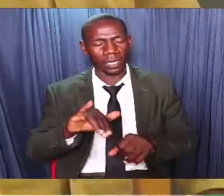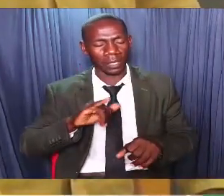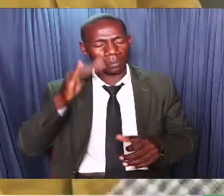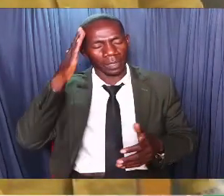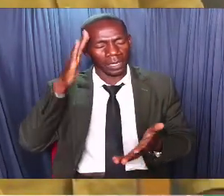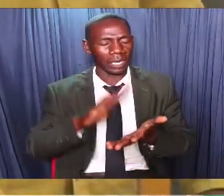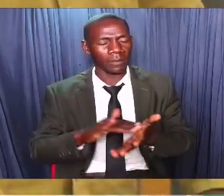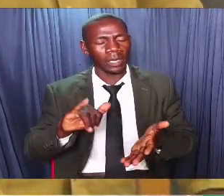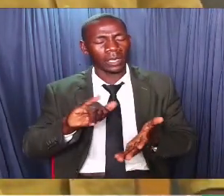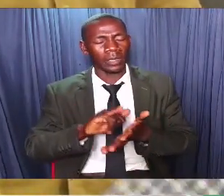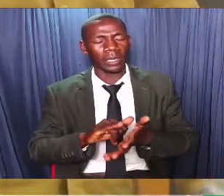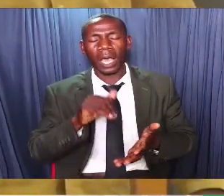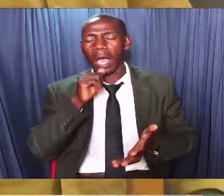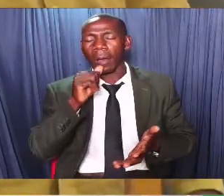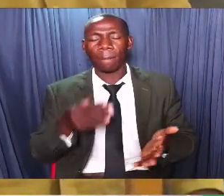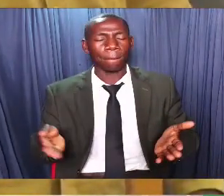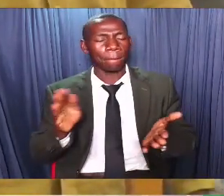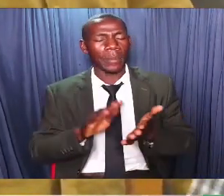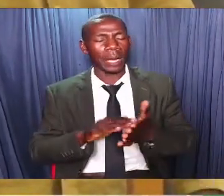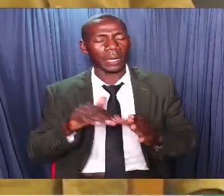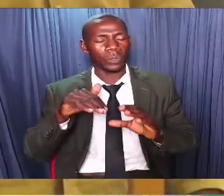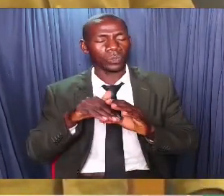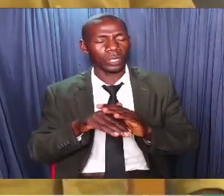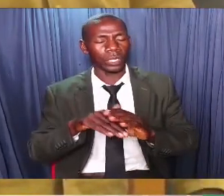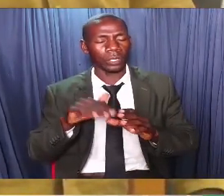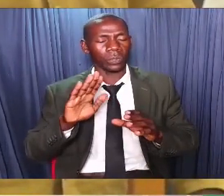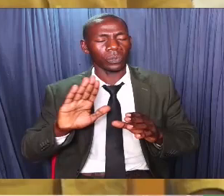wakutumikie wewe. Mungu wao mwanzo.